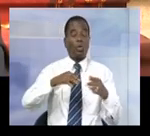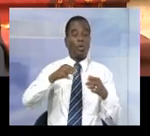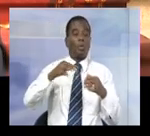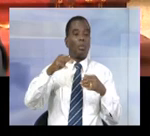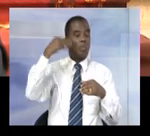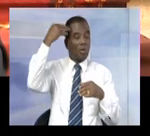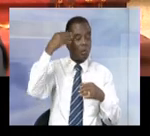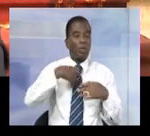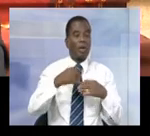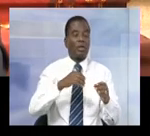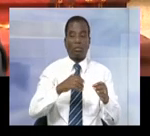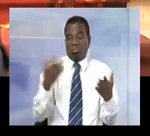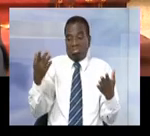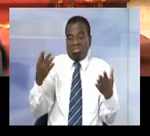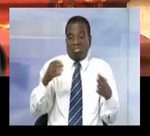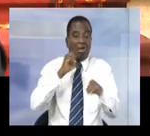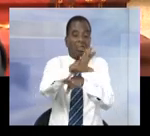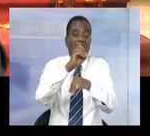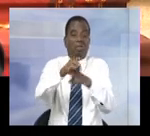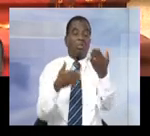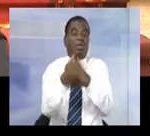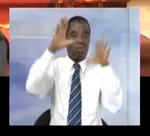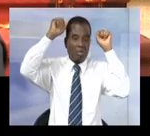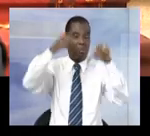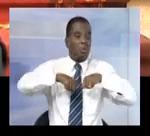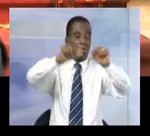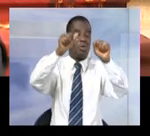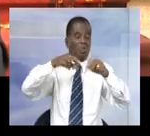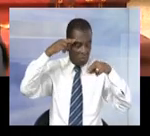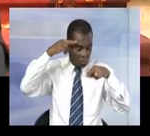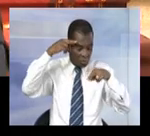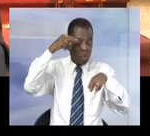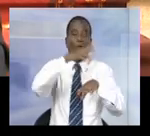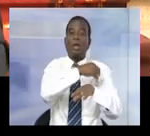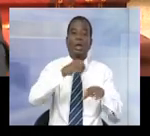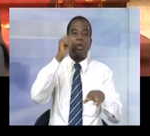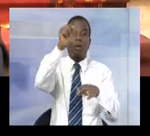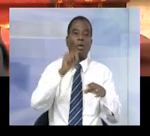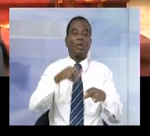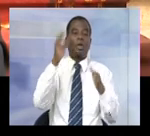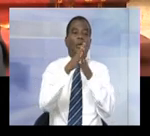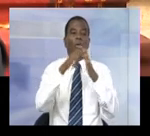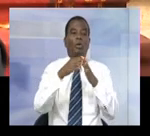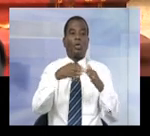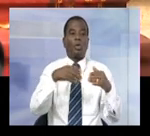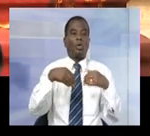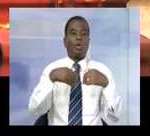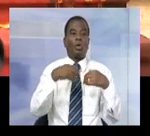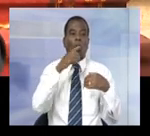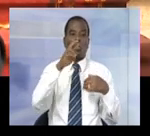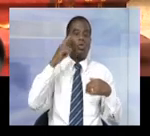l'emploi ont été instruits par le chef de l'État pour poursuivre la réflexion. Donc des réunions auront lieu dans